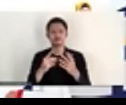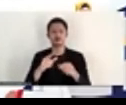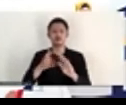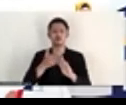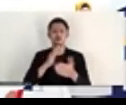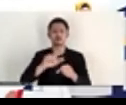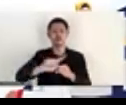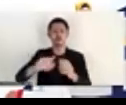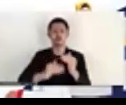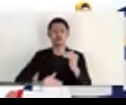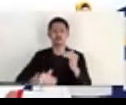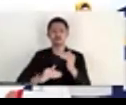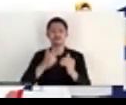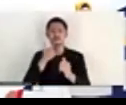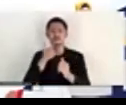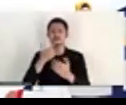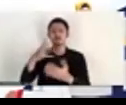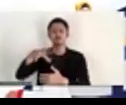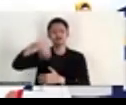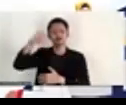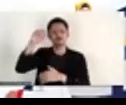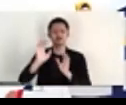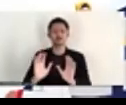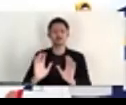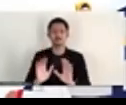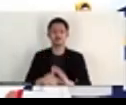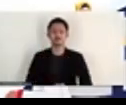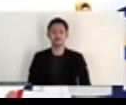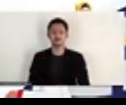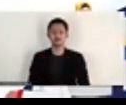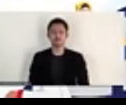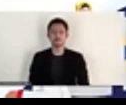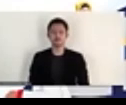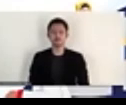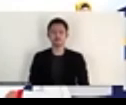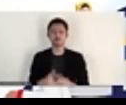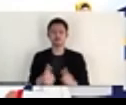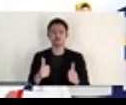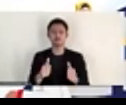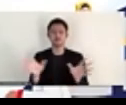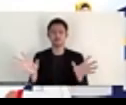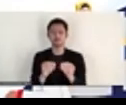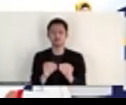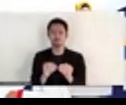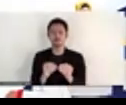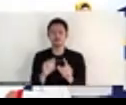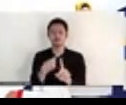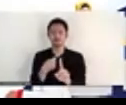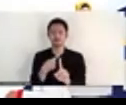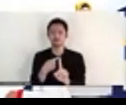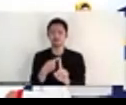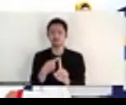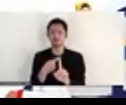communities level ya biar enggak di pusat terus Mitra Lex Oke kita satu katanya pertanyaannya Apalagi